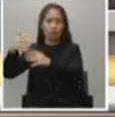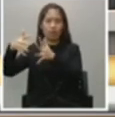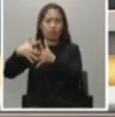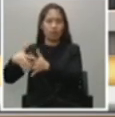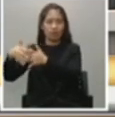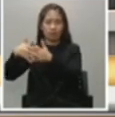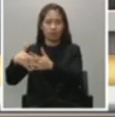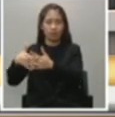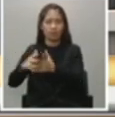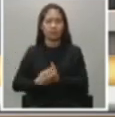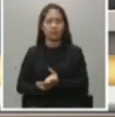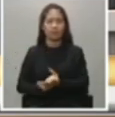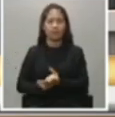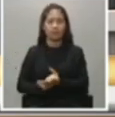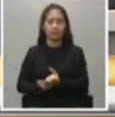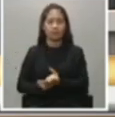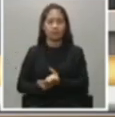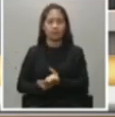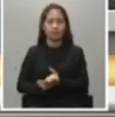า